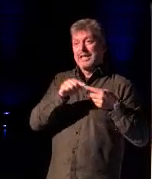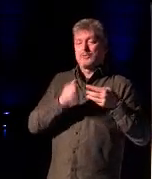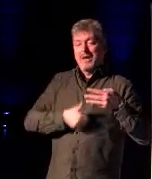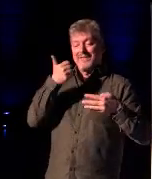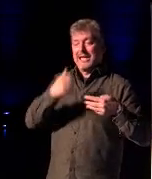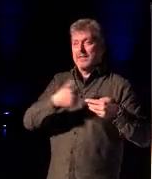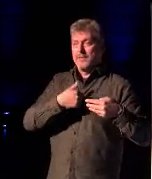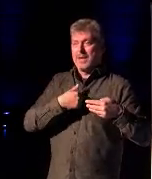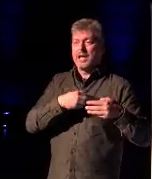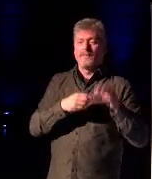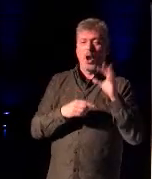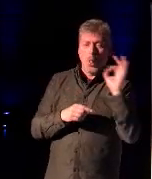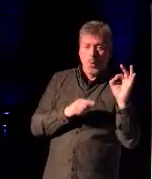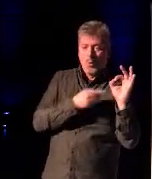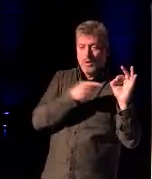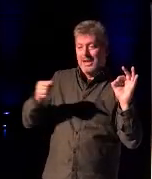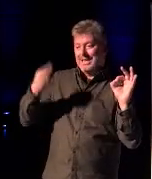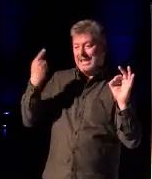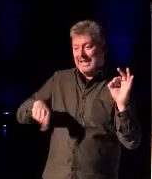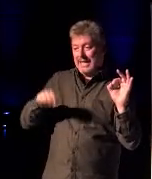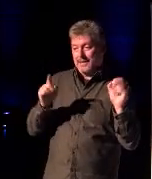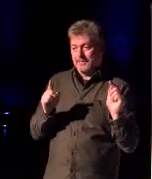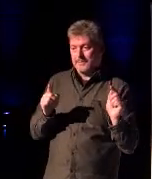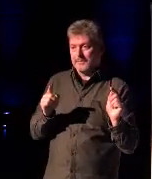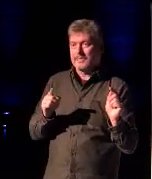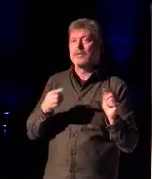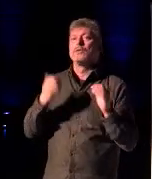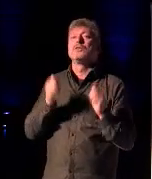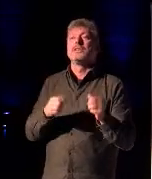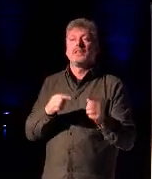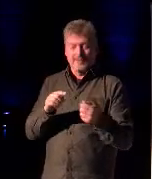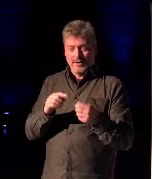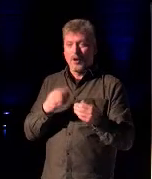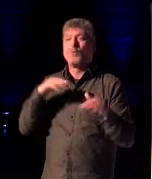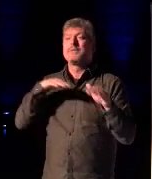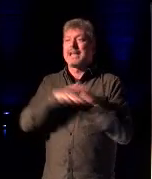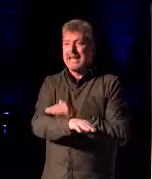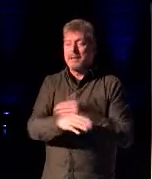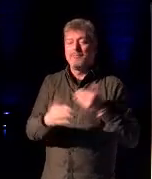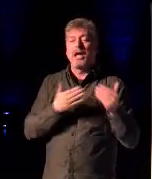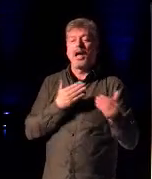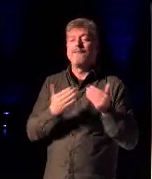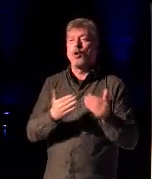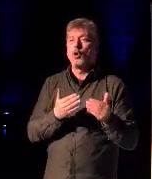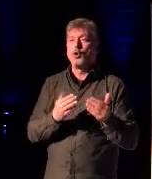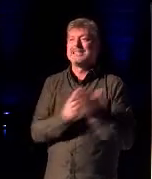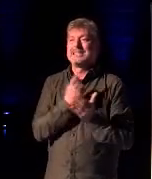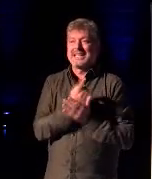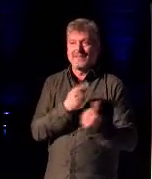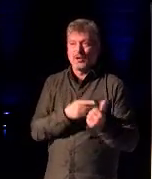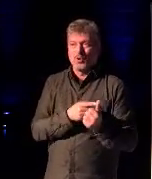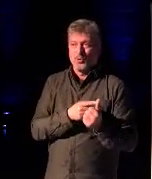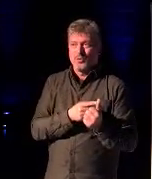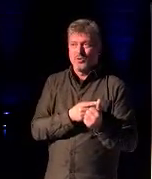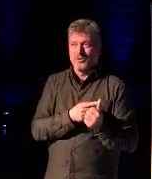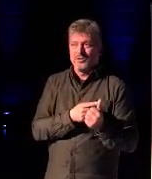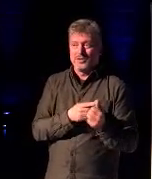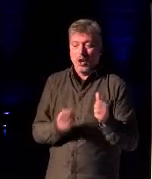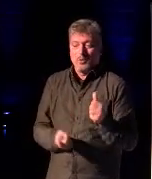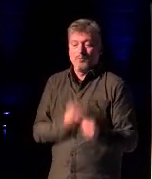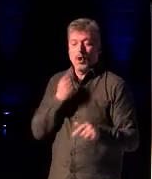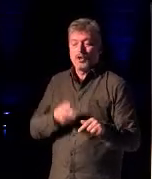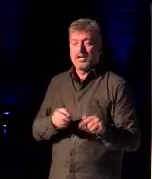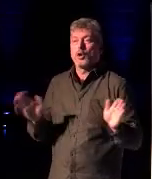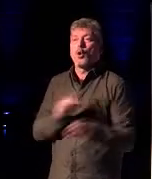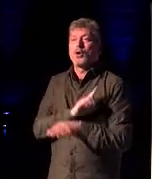meg fra 0 til 10? Og da var det å komme seg hjem i forhold til den situasjonen hun var i ved inngangen av korttidsoppholdet,